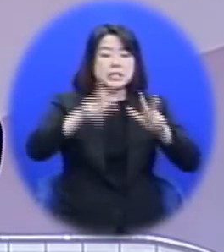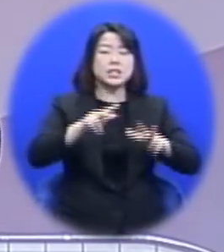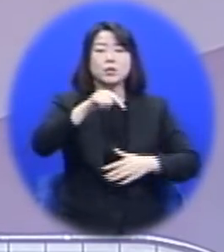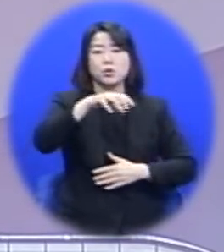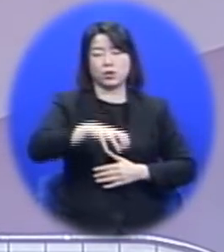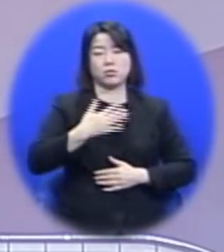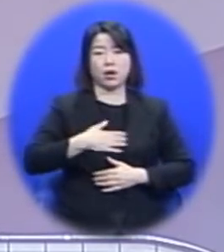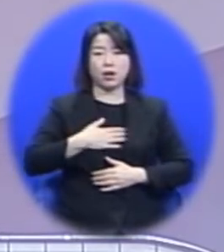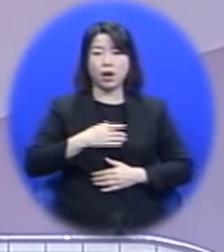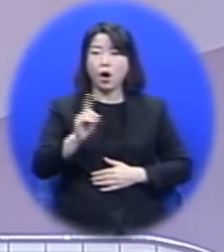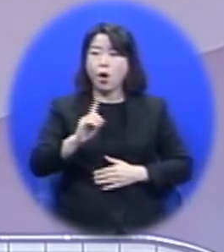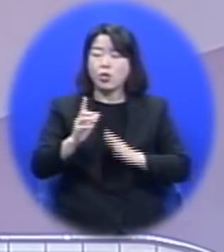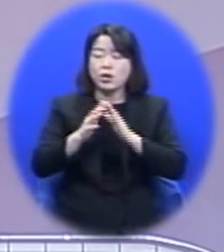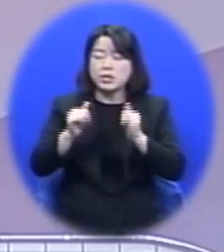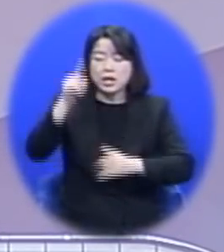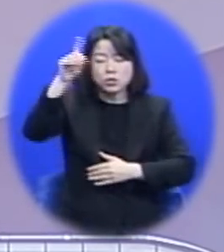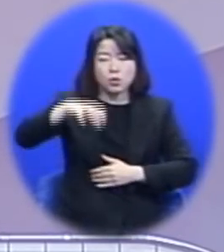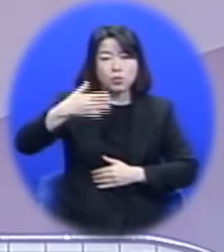사람이 천국 갈 사람입니까?